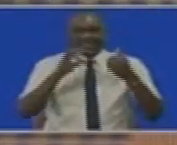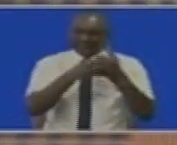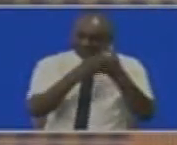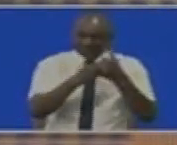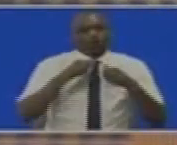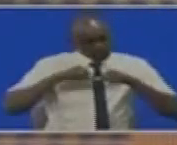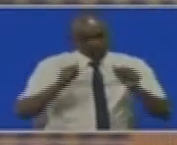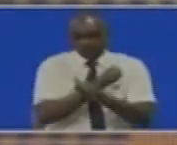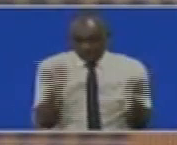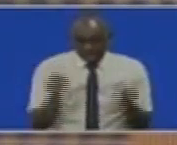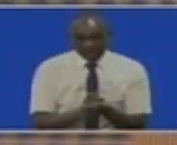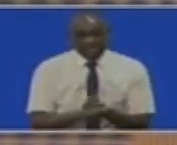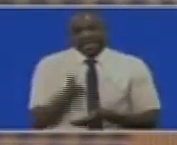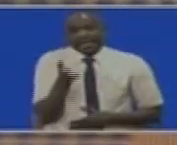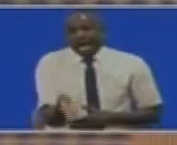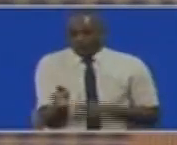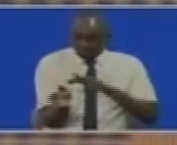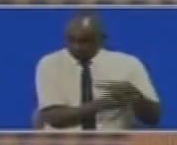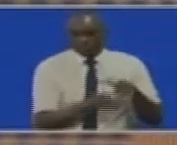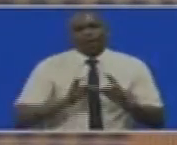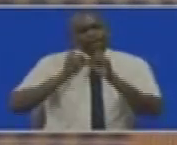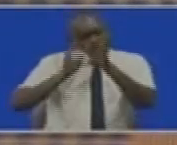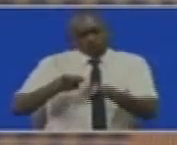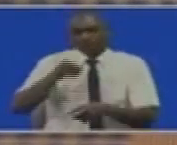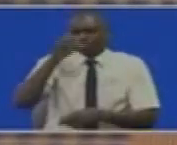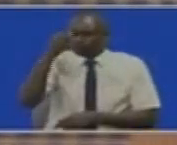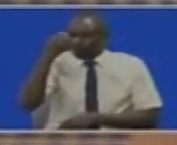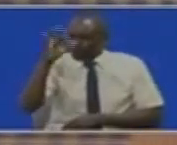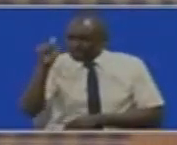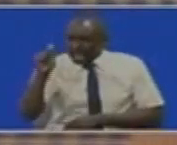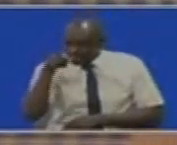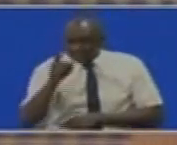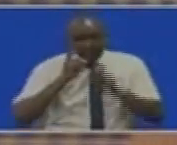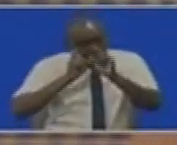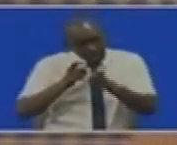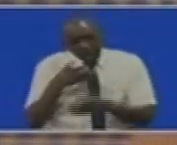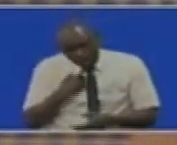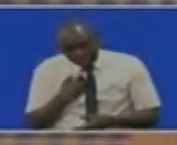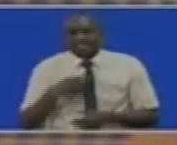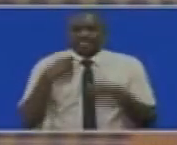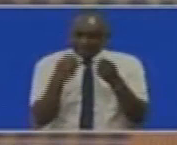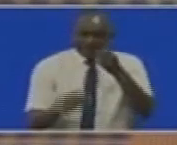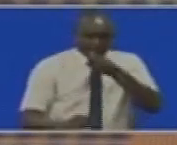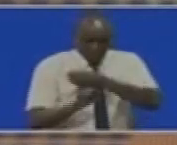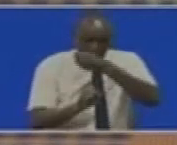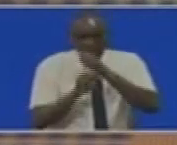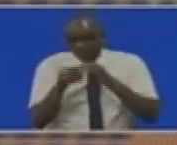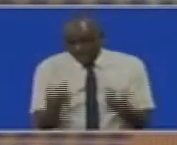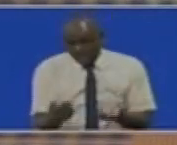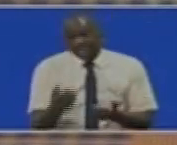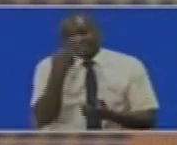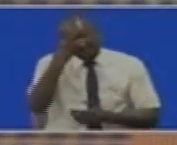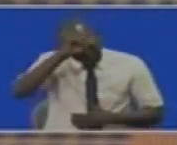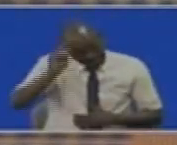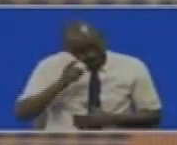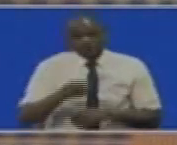Kwingineko, tuzo ya wana michezo bora nchini almaarufu Soya zimepigwa jeki kwa mara nyingine tena baada ya kupokea ufadhili wa shilingi milioni